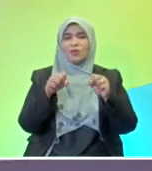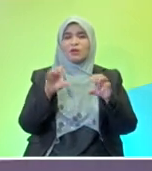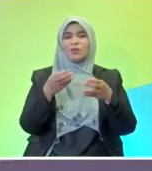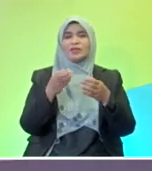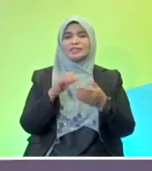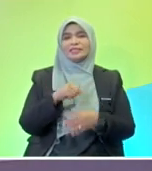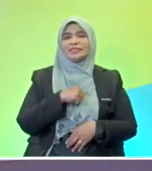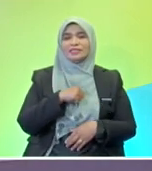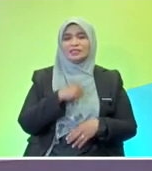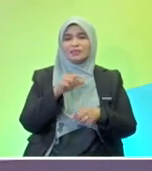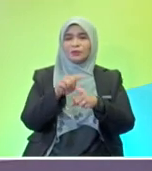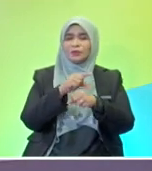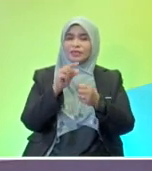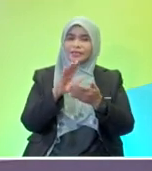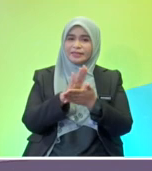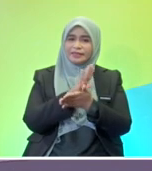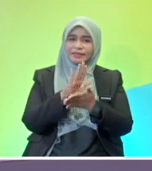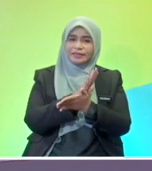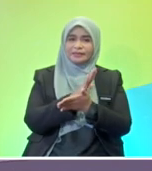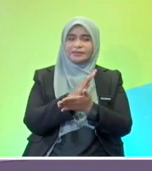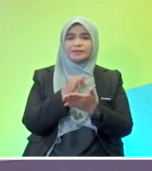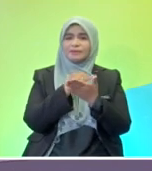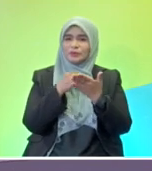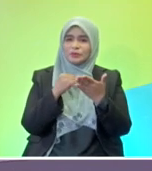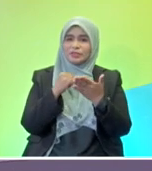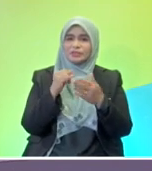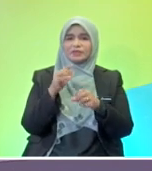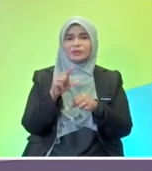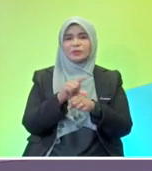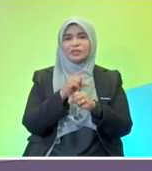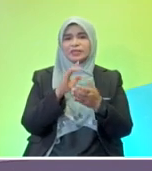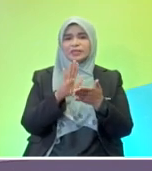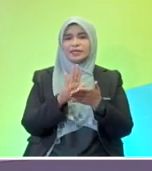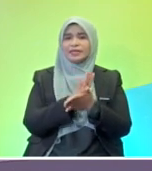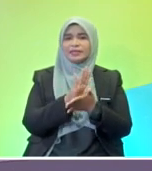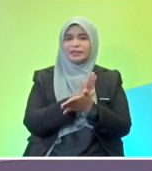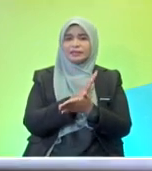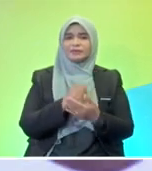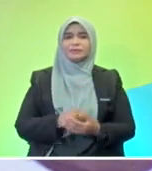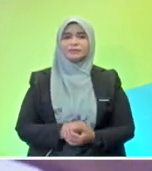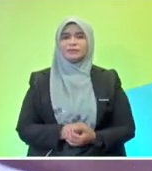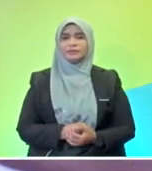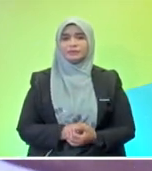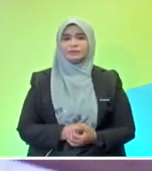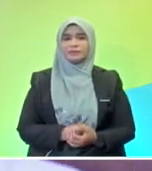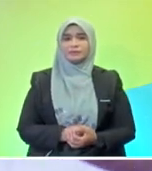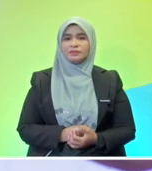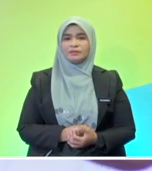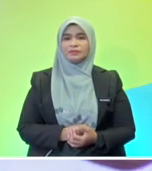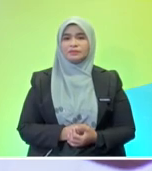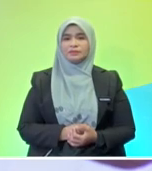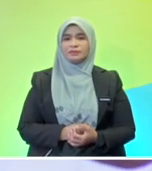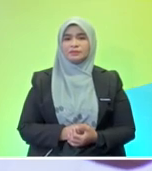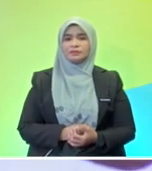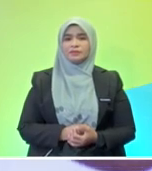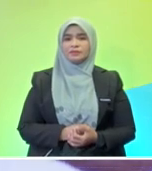guna kertas. Oh, kertas. Lukis je mata guna kertas. Okey, Fika, kita lekat je begini. Okey. Cikgu laju-laju sikit.